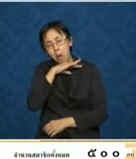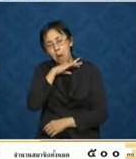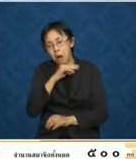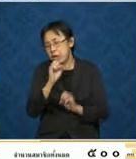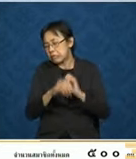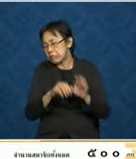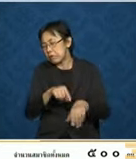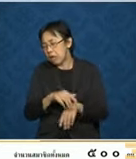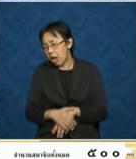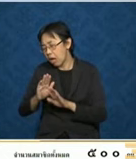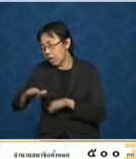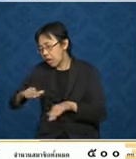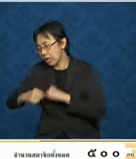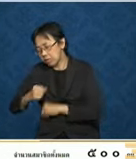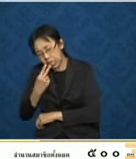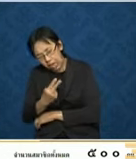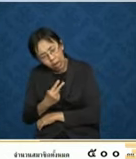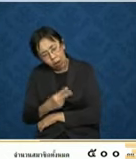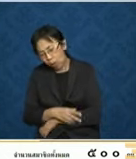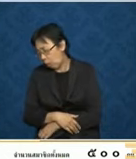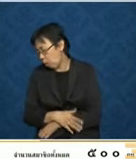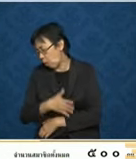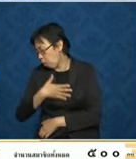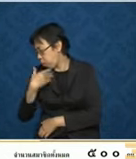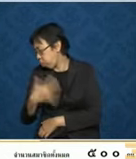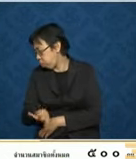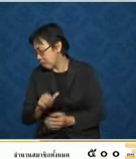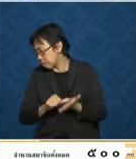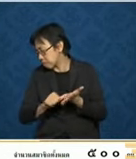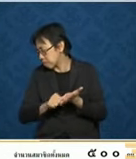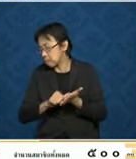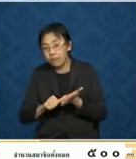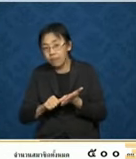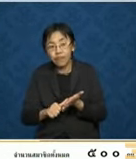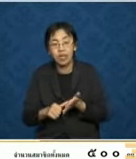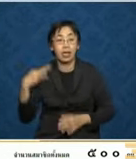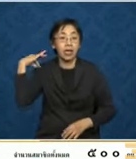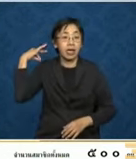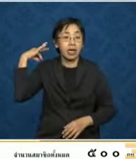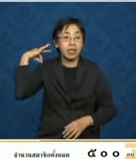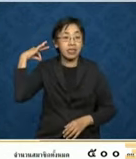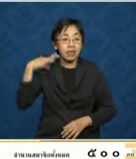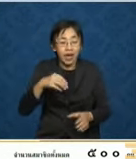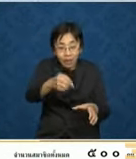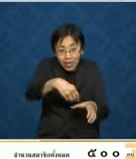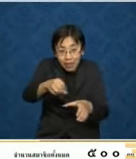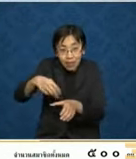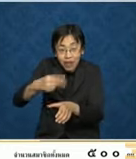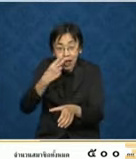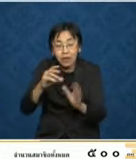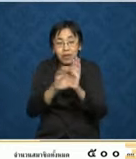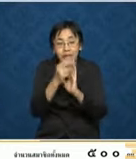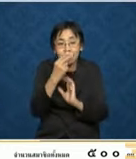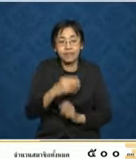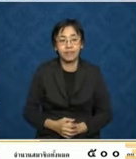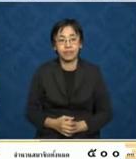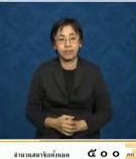ไว้ให้ลูกหลานเราต้องมาตามล้างตามเช็ดครับก็ลองดูภาพที่อาสาสมัครผมไปเก็บขยะมาสิครับขอภาพถัดไป